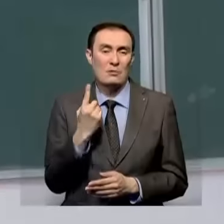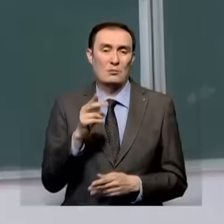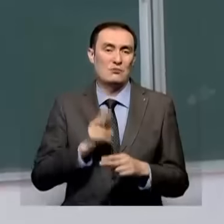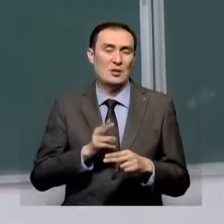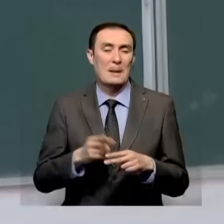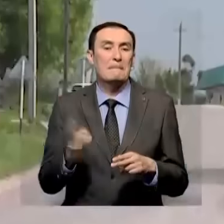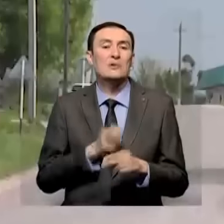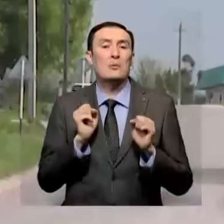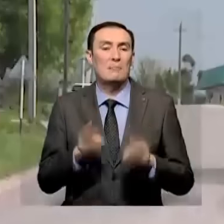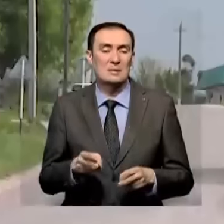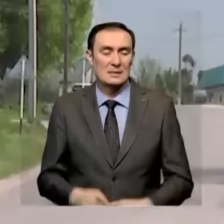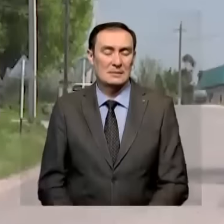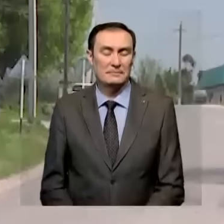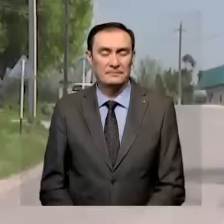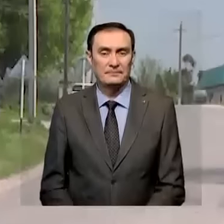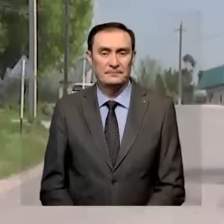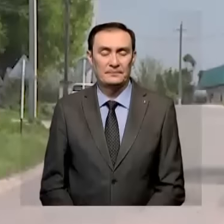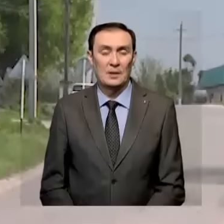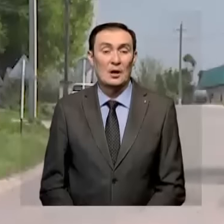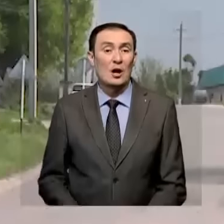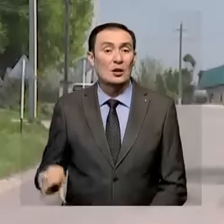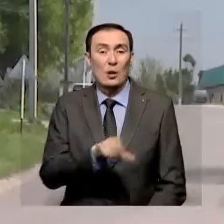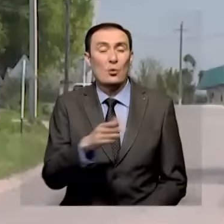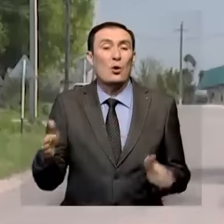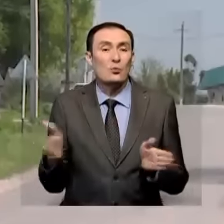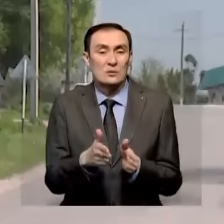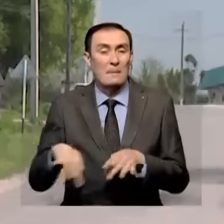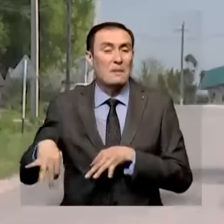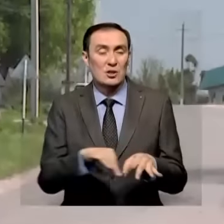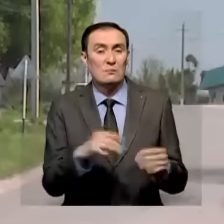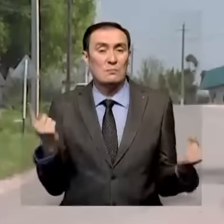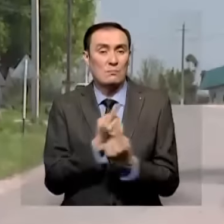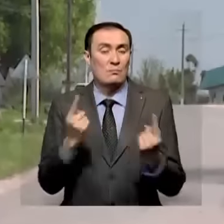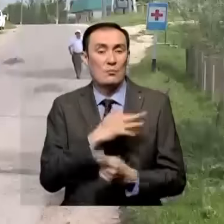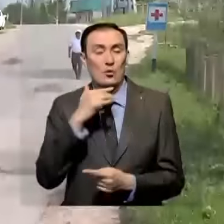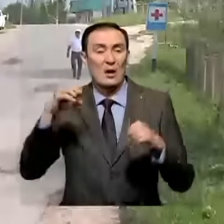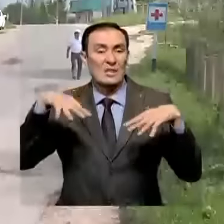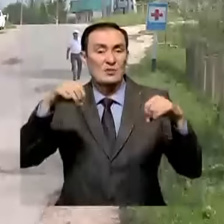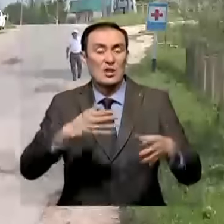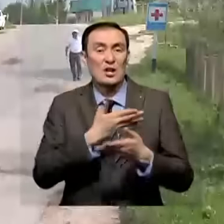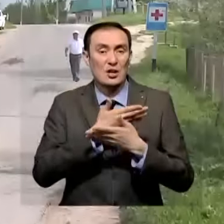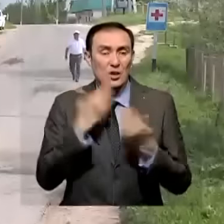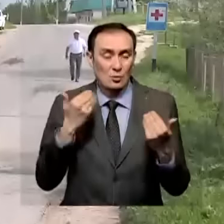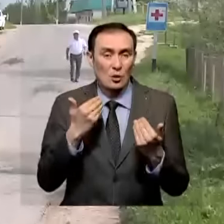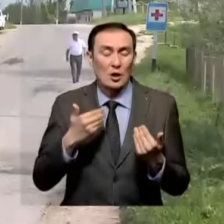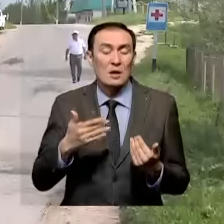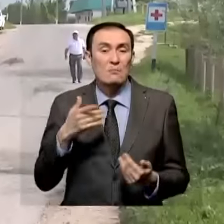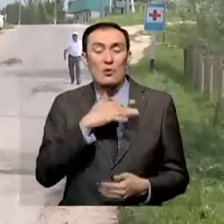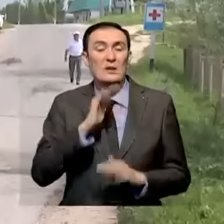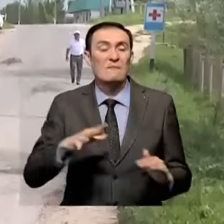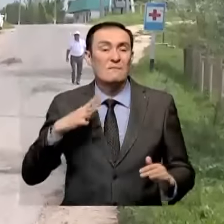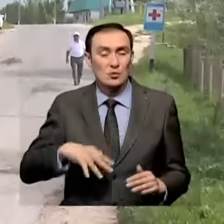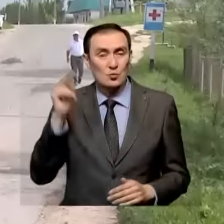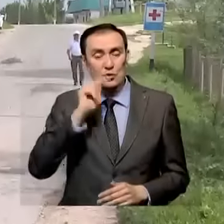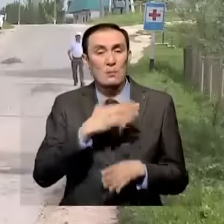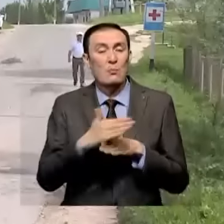– безопасность. Тут дорога узкая, машин много, тротуара нет, освещения нет. Многие дети вынуждены